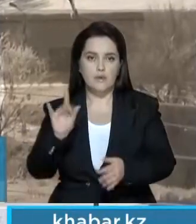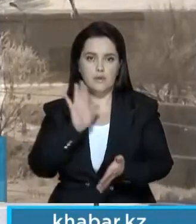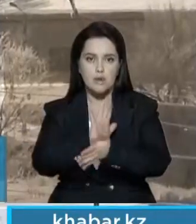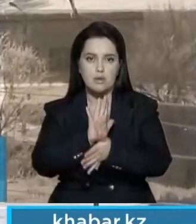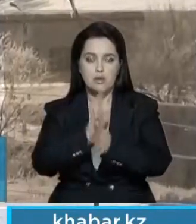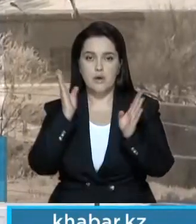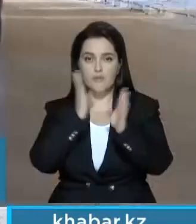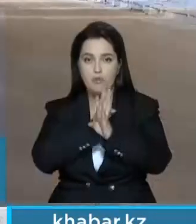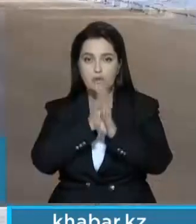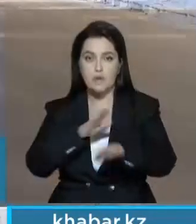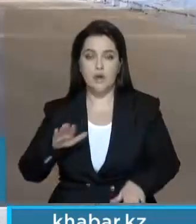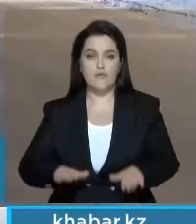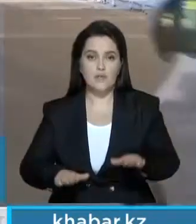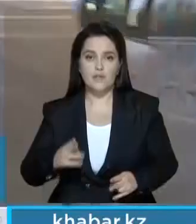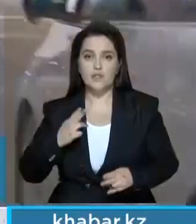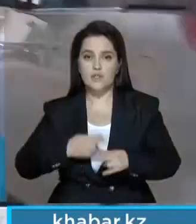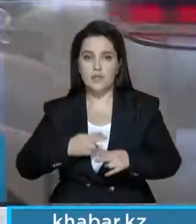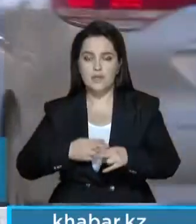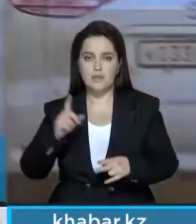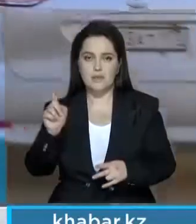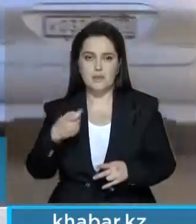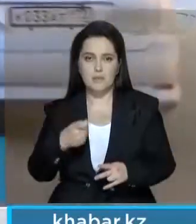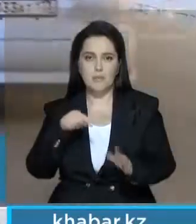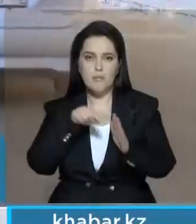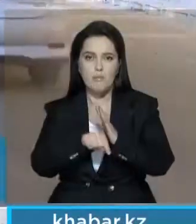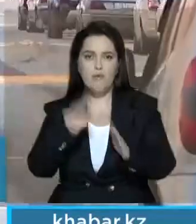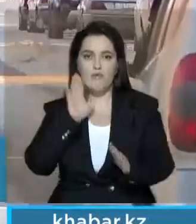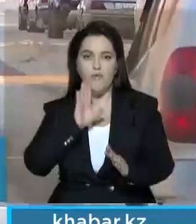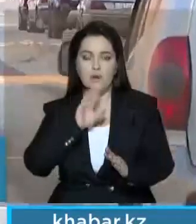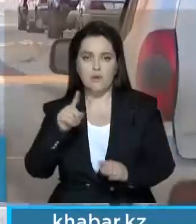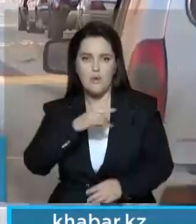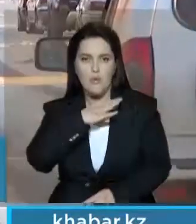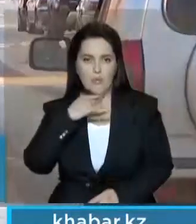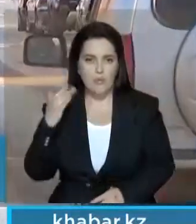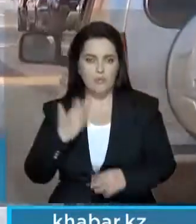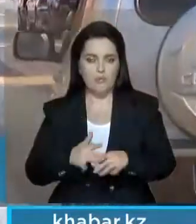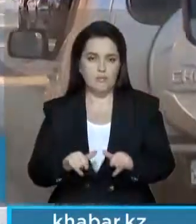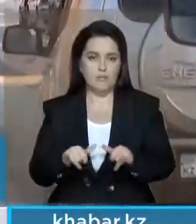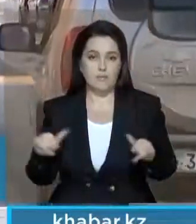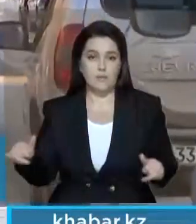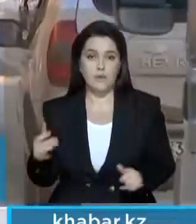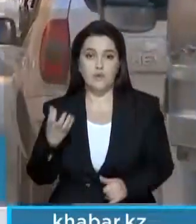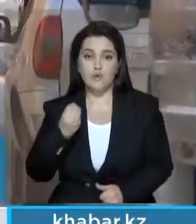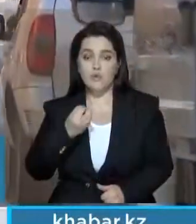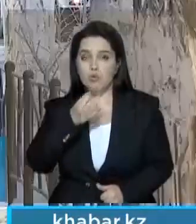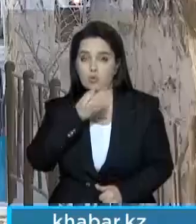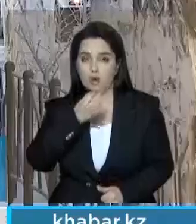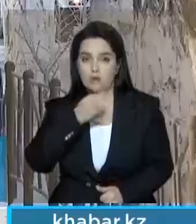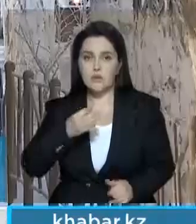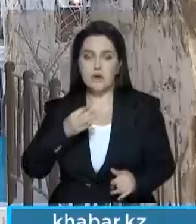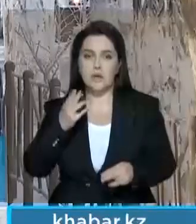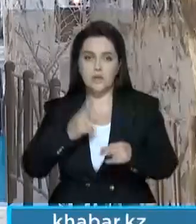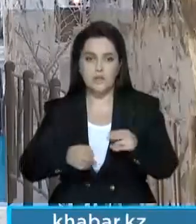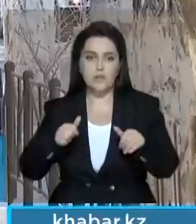воздуха удельный вес железа и других хлоридов в составе воды превысили допустимую норму тем не менее ещё рано принима окончательное